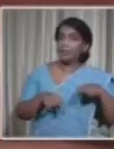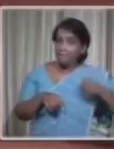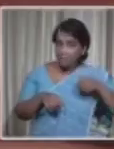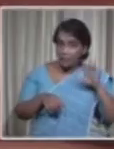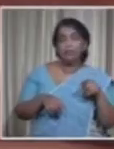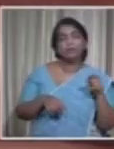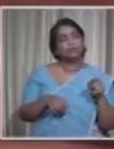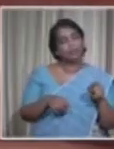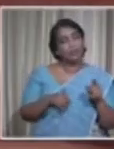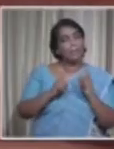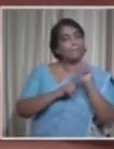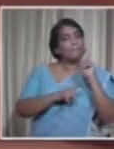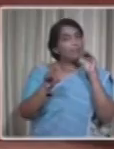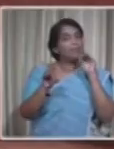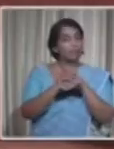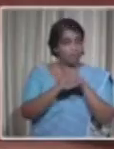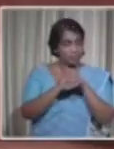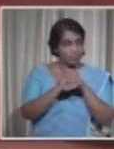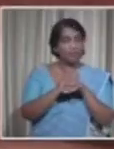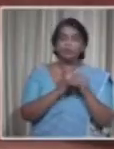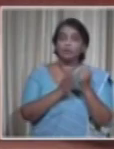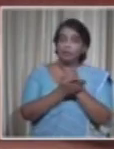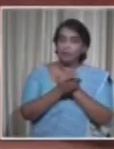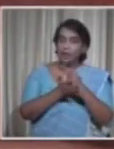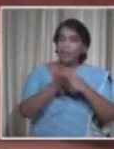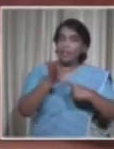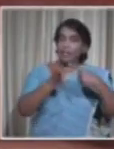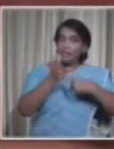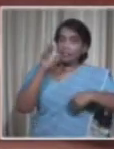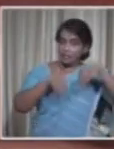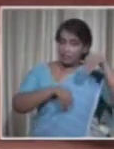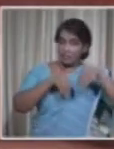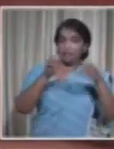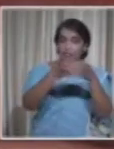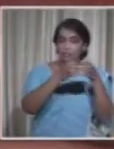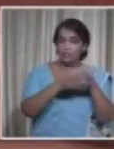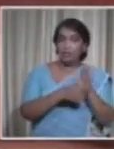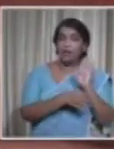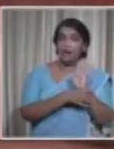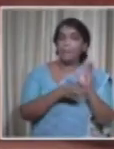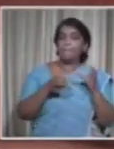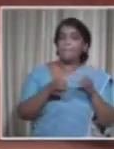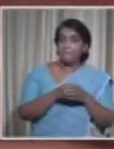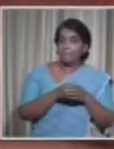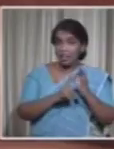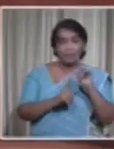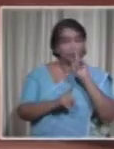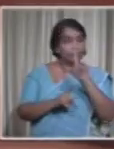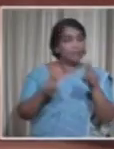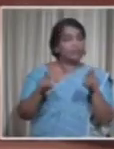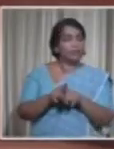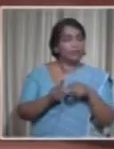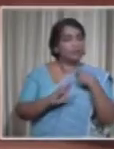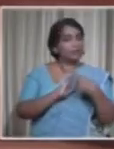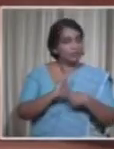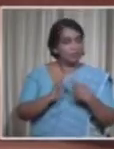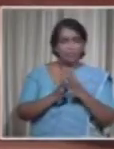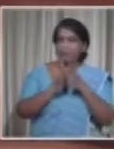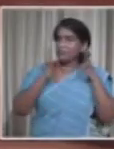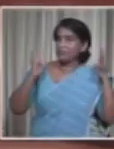වශයෙන්ම පාර්ලිමේන්තුව තුල සිටින සියලුම දේශපාලන පක්ෂවලින් ශ්‍රී ලංකා නිදහස් පක්ෂය ඉල්ලා සිටිනවා. රට ඉතාම